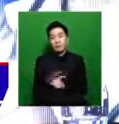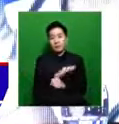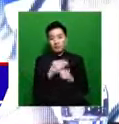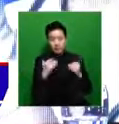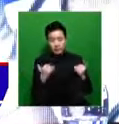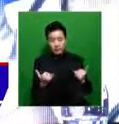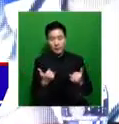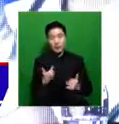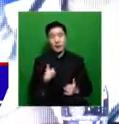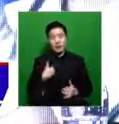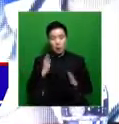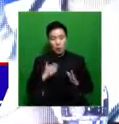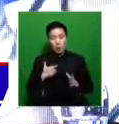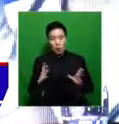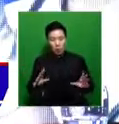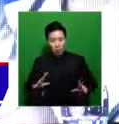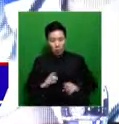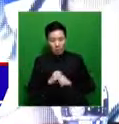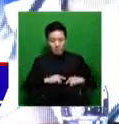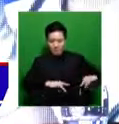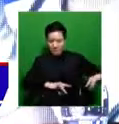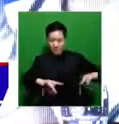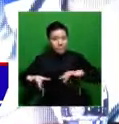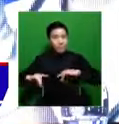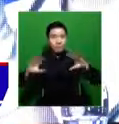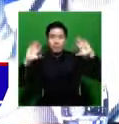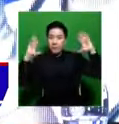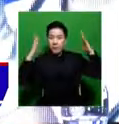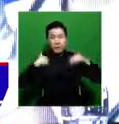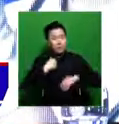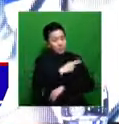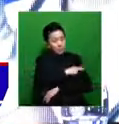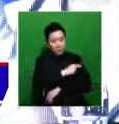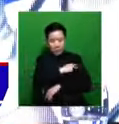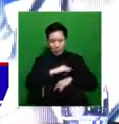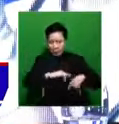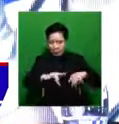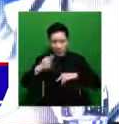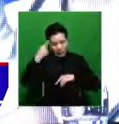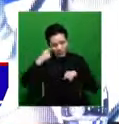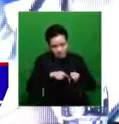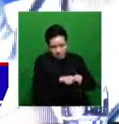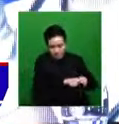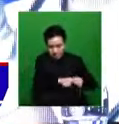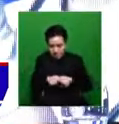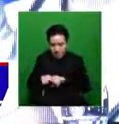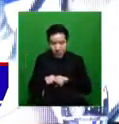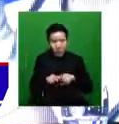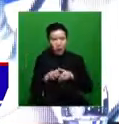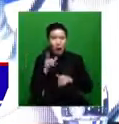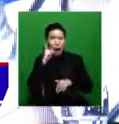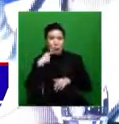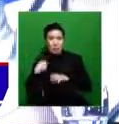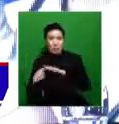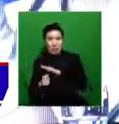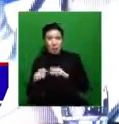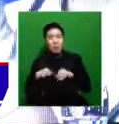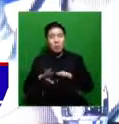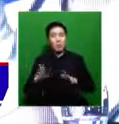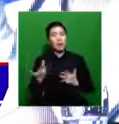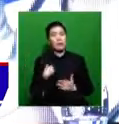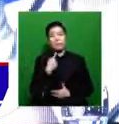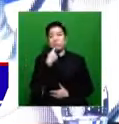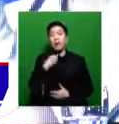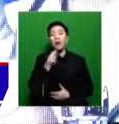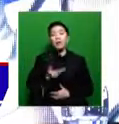วก็พวกเรายังเป็นหนึ่งอยู่ไม่มีข้อแตกแยกไม่มีความขัดแย้งใดๆตามที่หลายข่าวเป็นข่าวเกิดขึ้นครับขอกรา